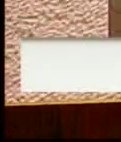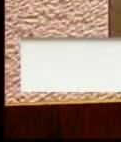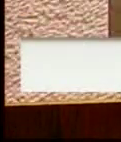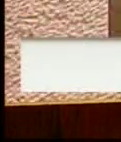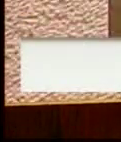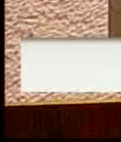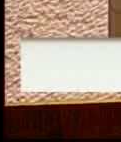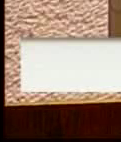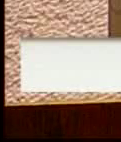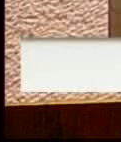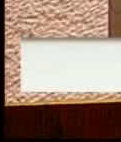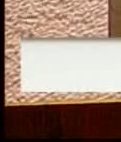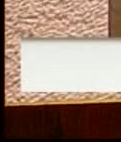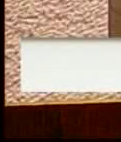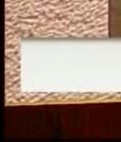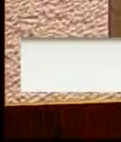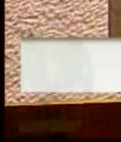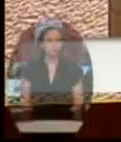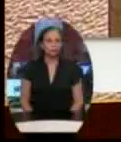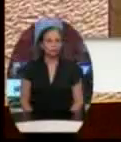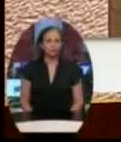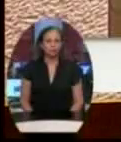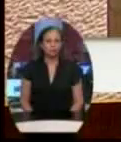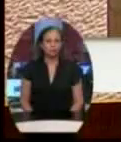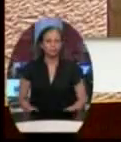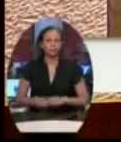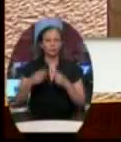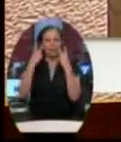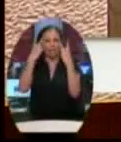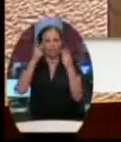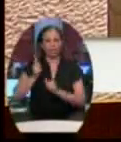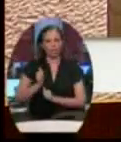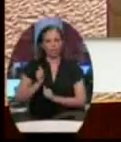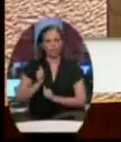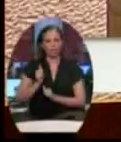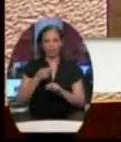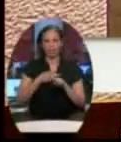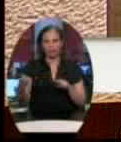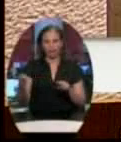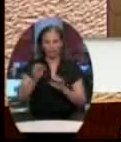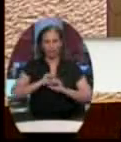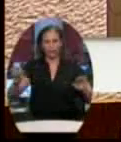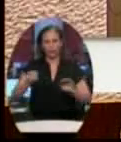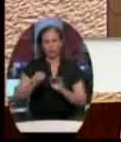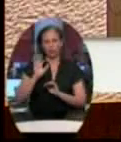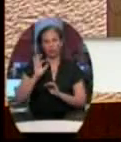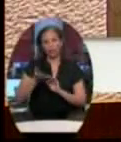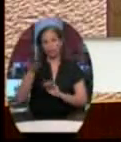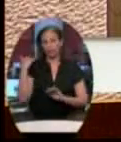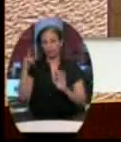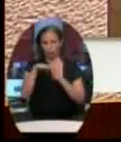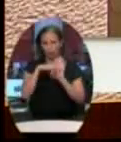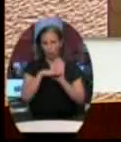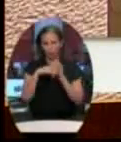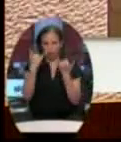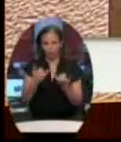מנוגדת לרוח צה"ל ולערכי צה"ל, ורק הפרסום שלה עוד לפני שהיא חוקקה, עכשיו כשאתם מעבירים